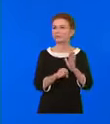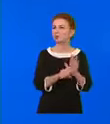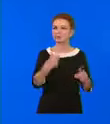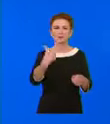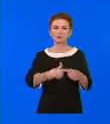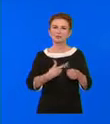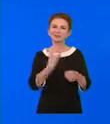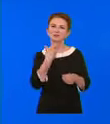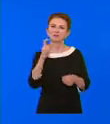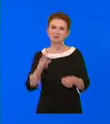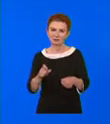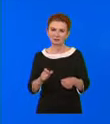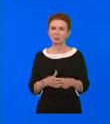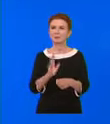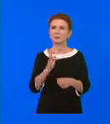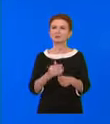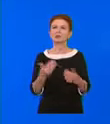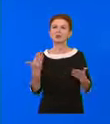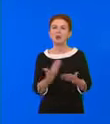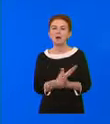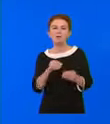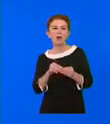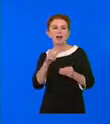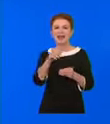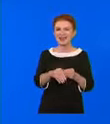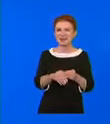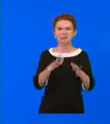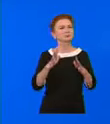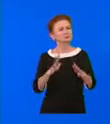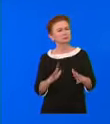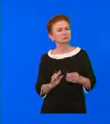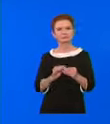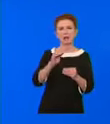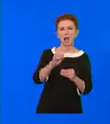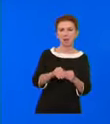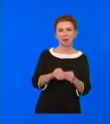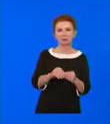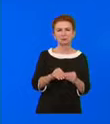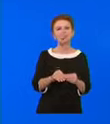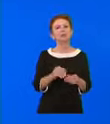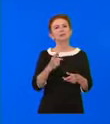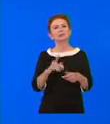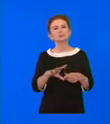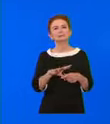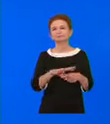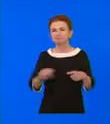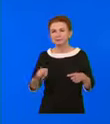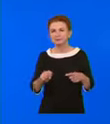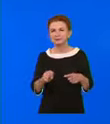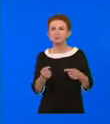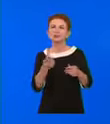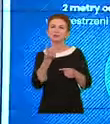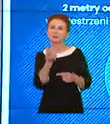do nowego etapu stopniowego zdejmowania pewnych obostrzeń.